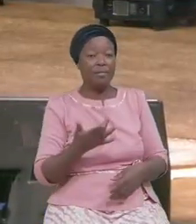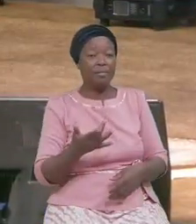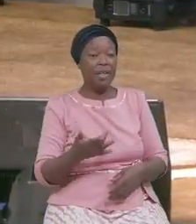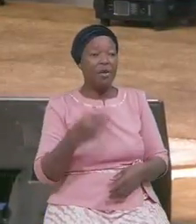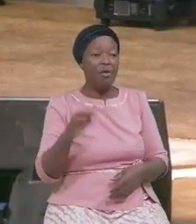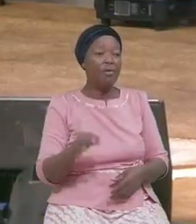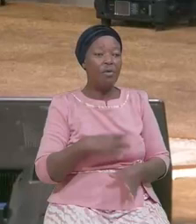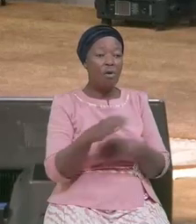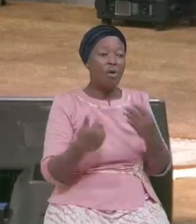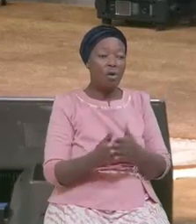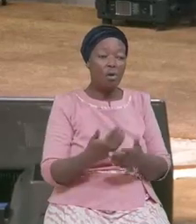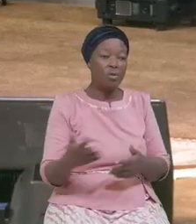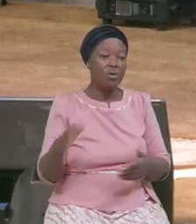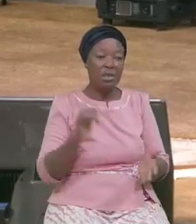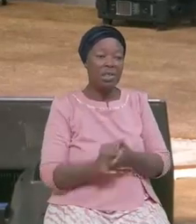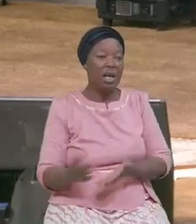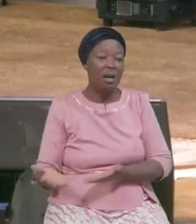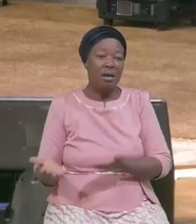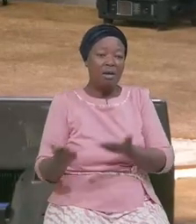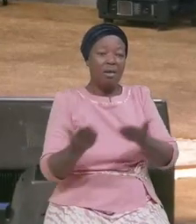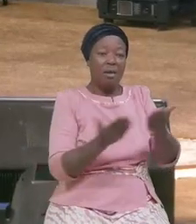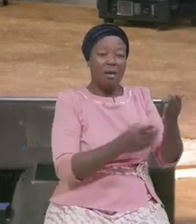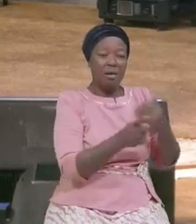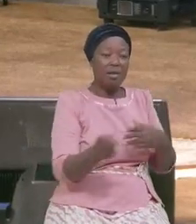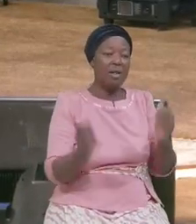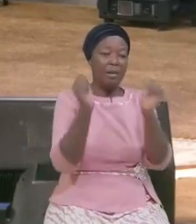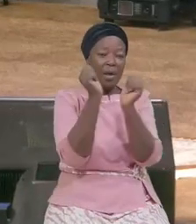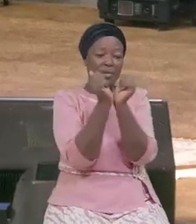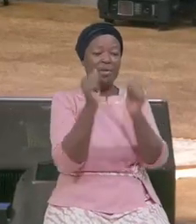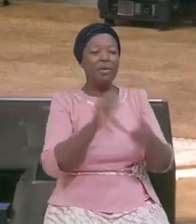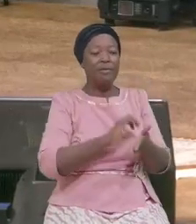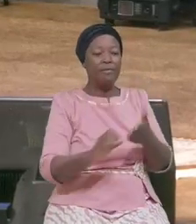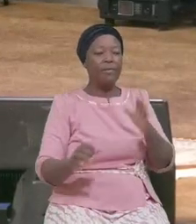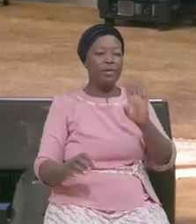les retenaient captifs. 47.